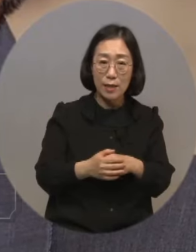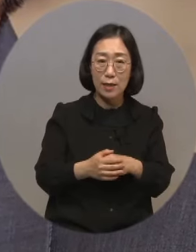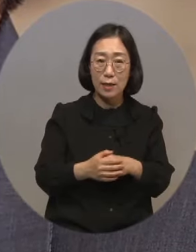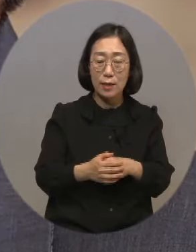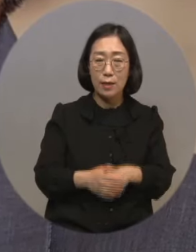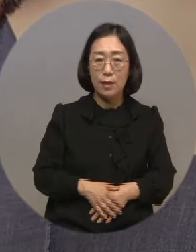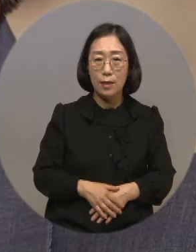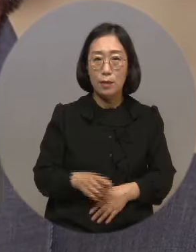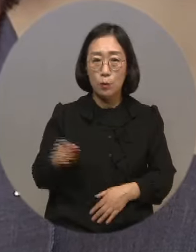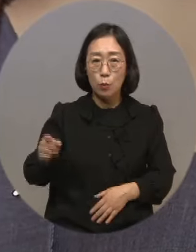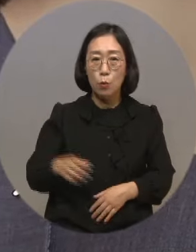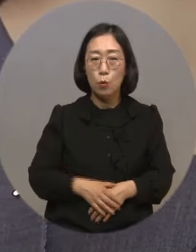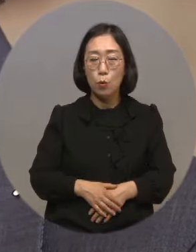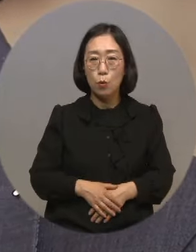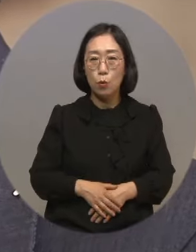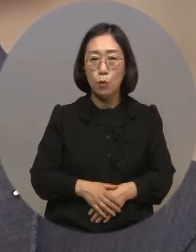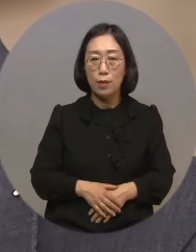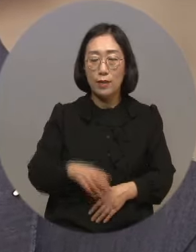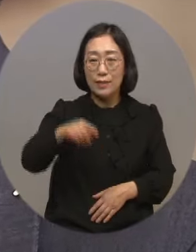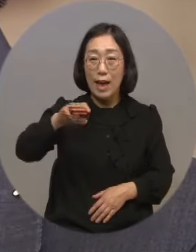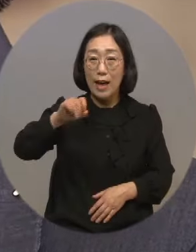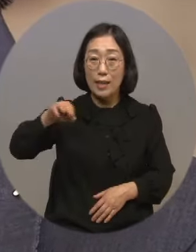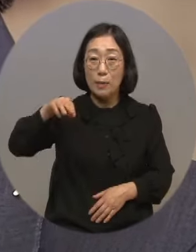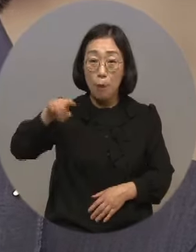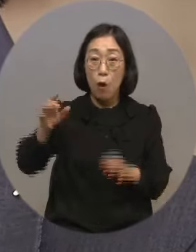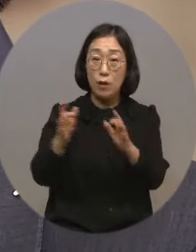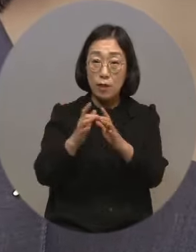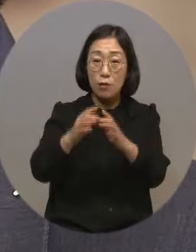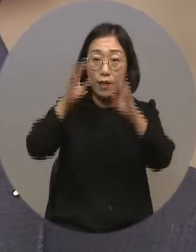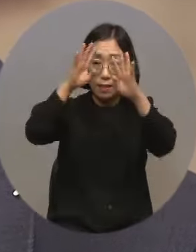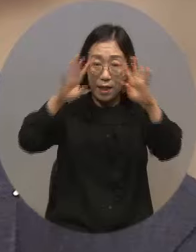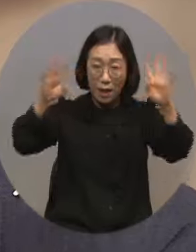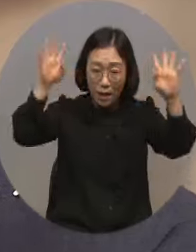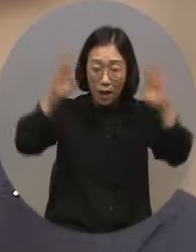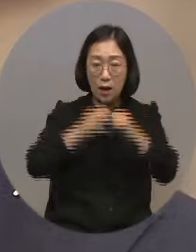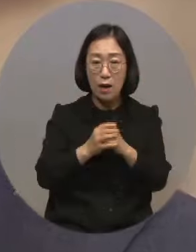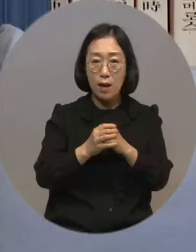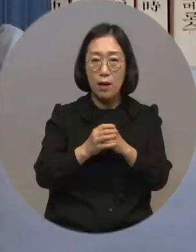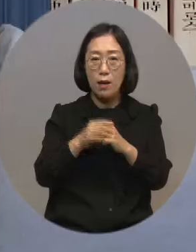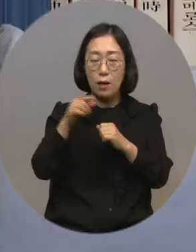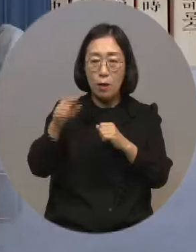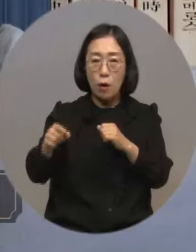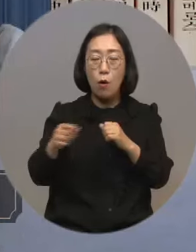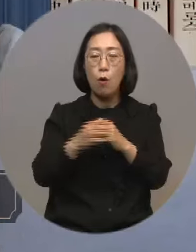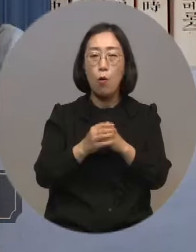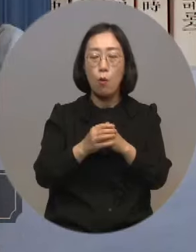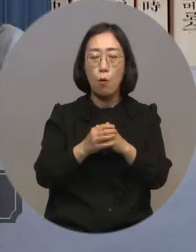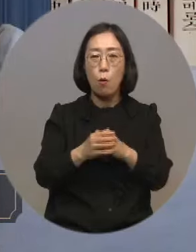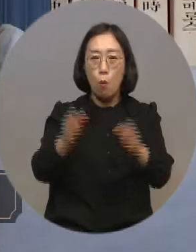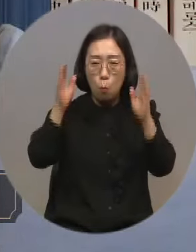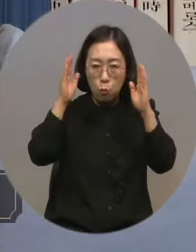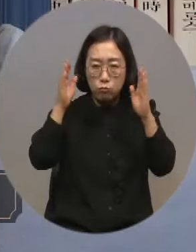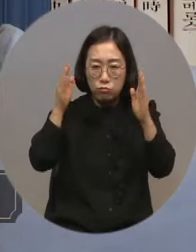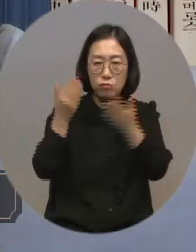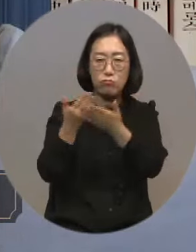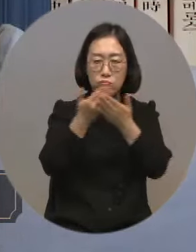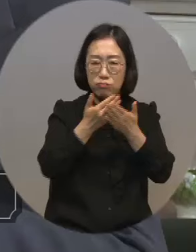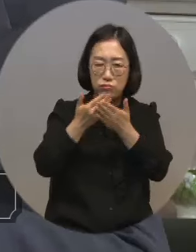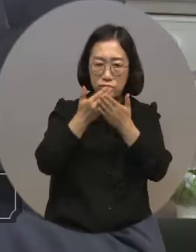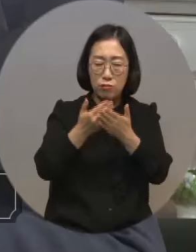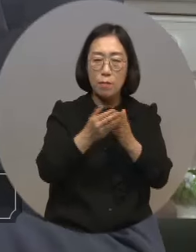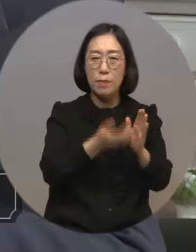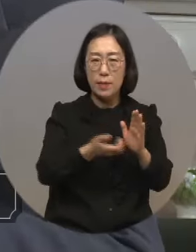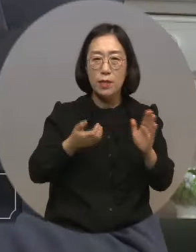같아서 세종사이버대학교 경영학과 밤에는 또 그 4년을 공부했습니다. 준비를 오래 하셨군요.